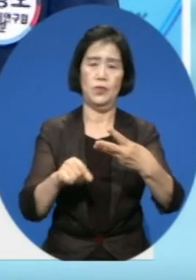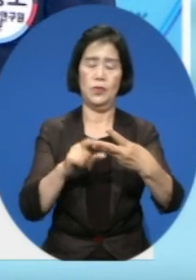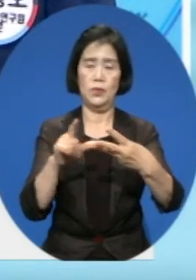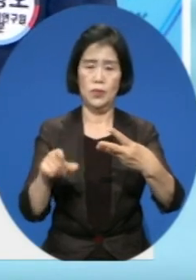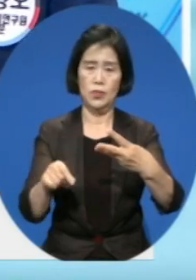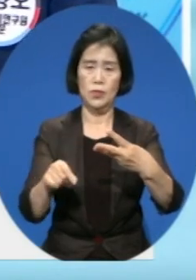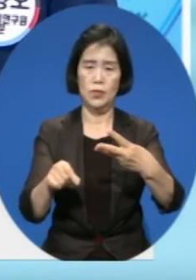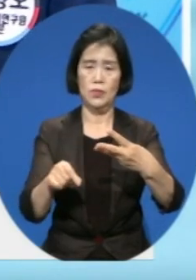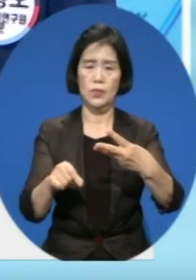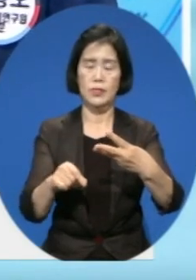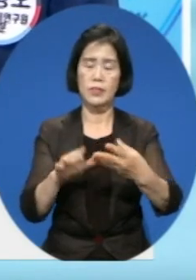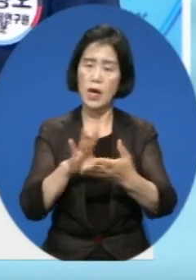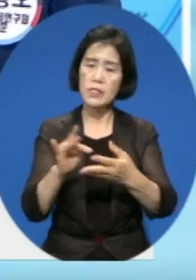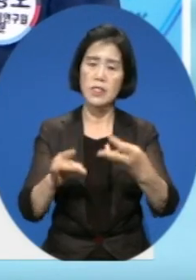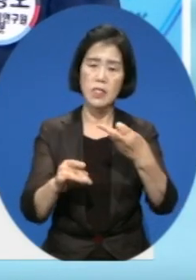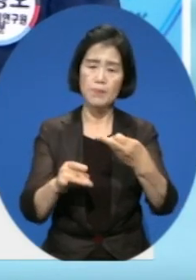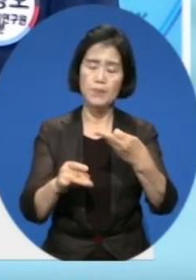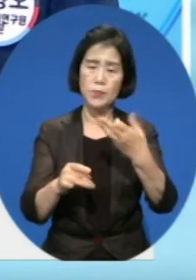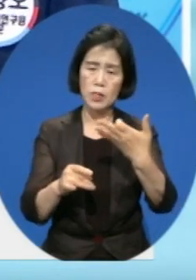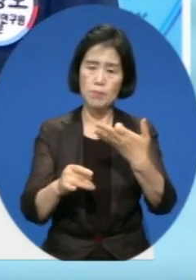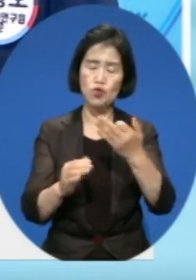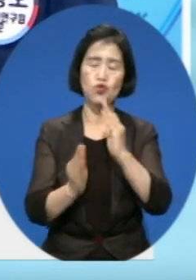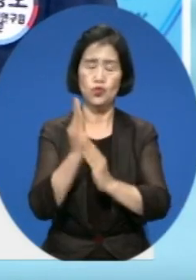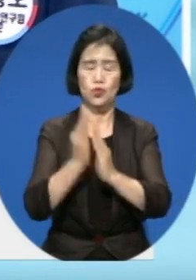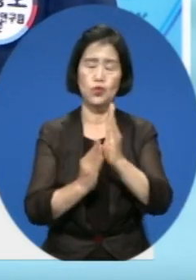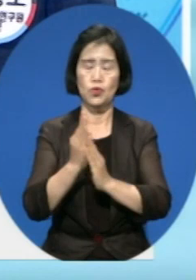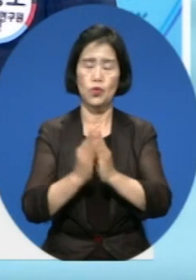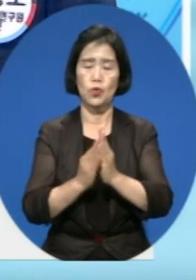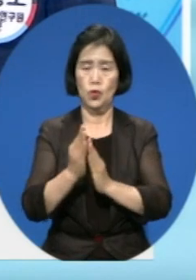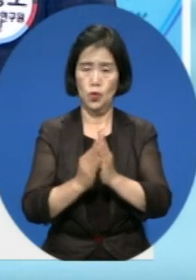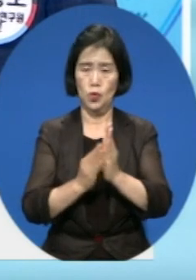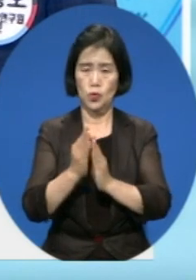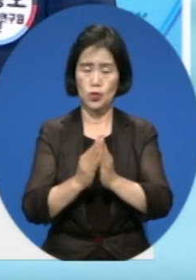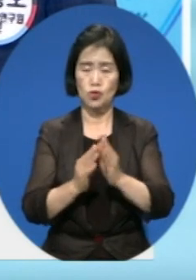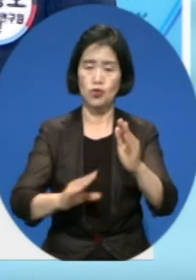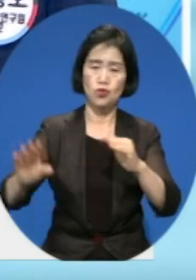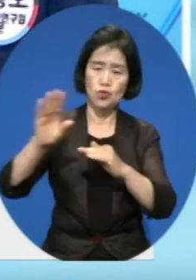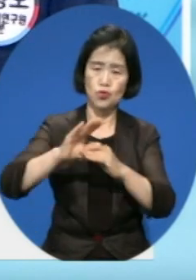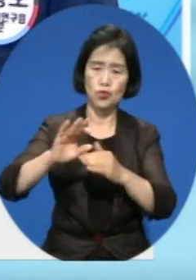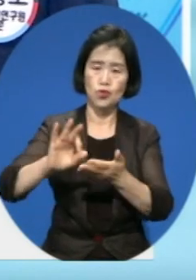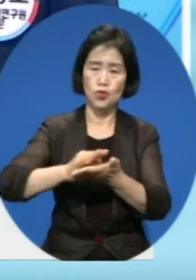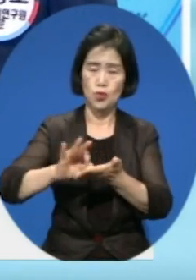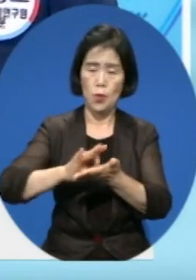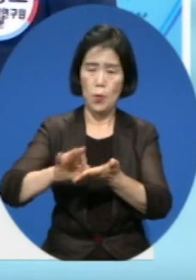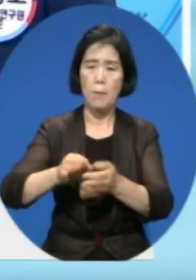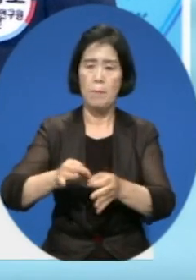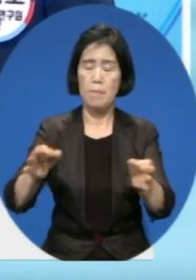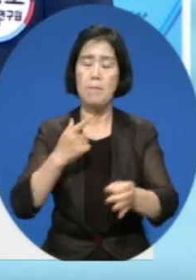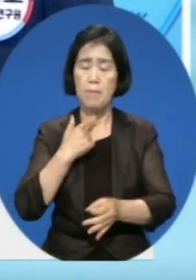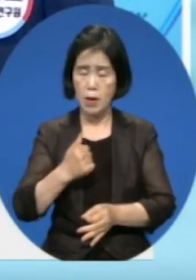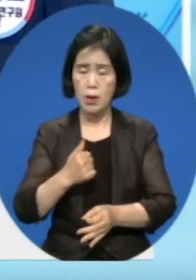뭐한 17조인가요? 19조 원에 지금 이뭐 추경을 했었지 않습니까? 지금